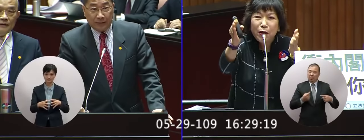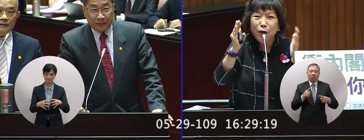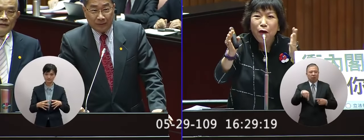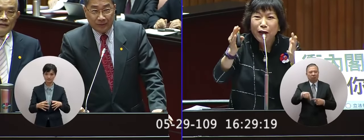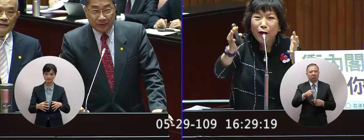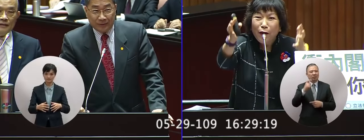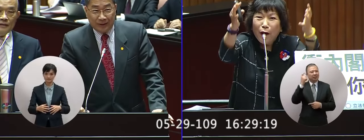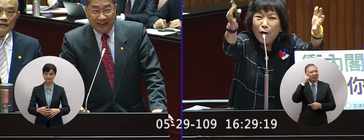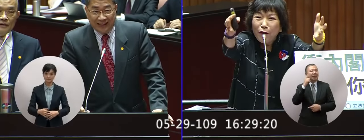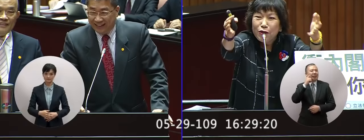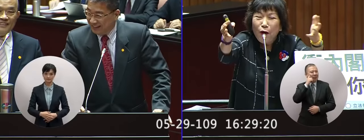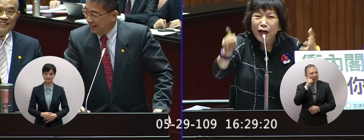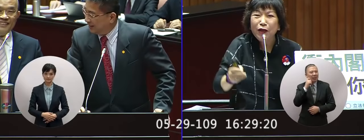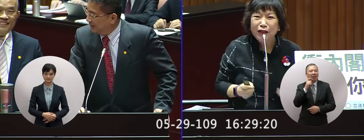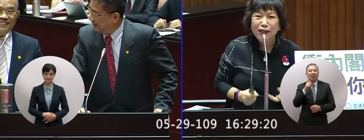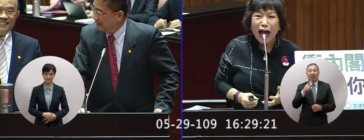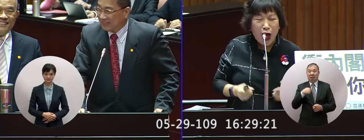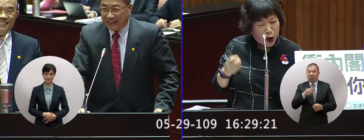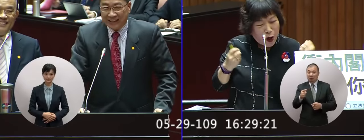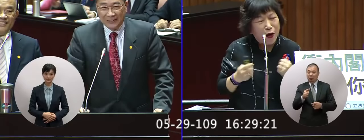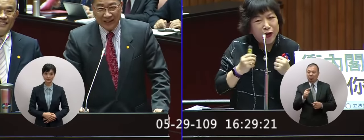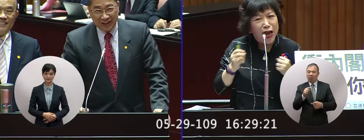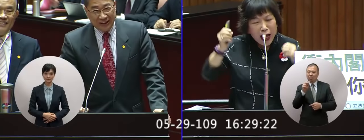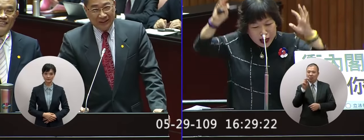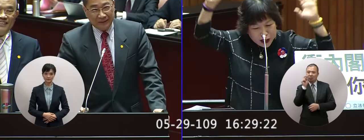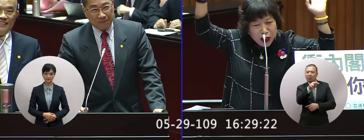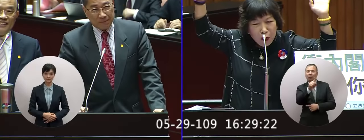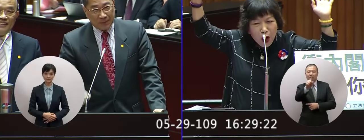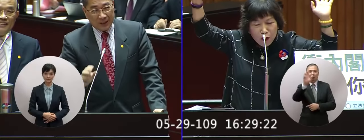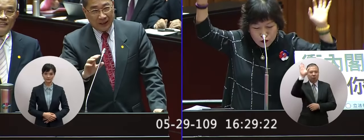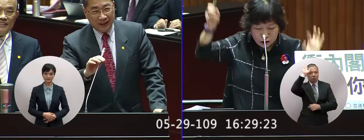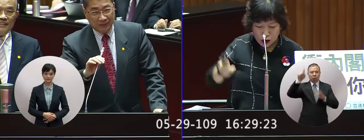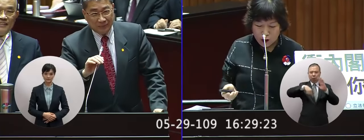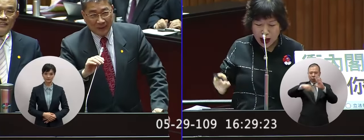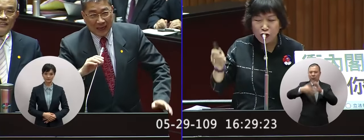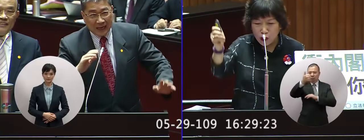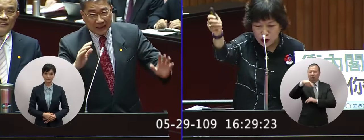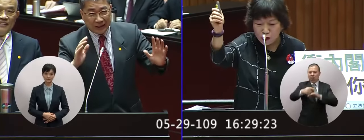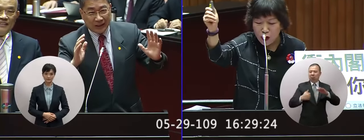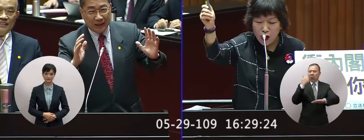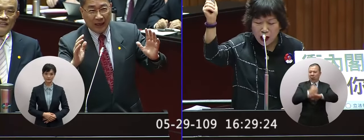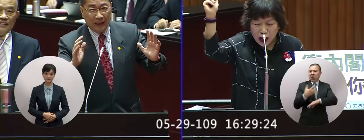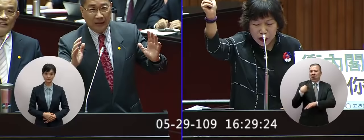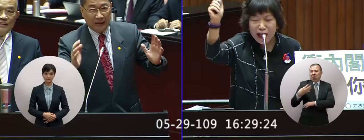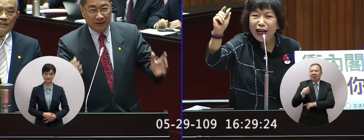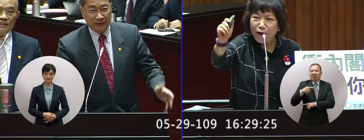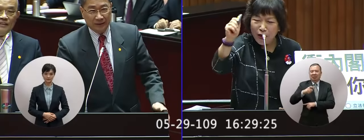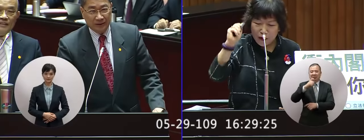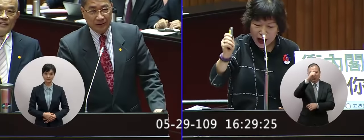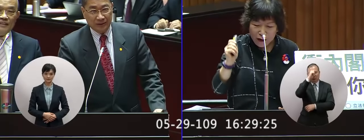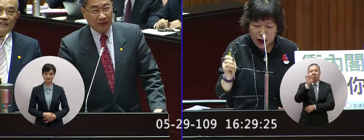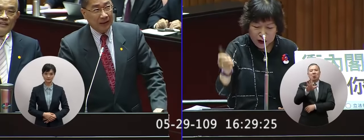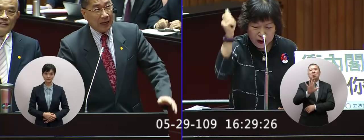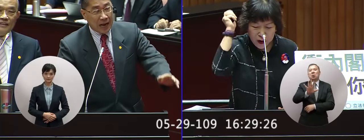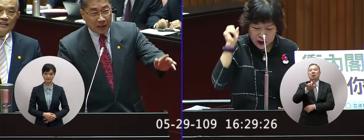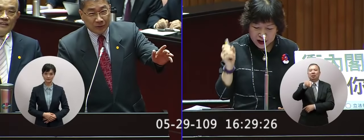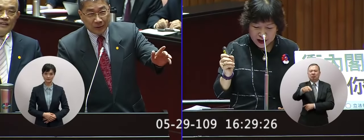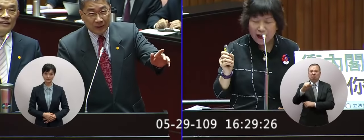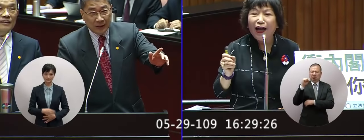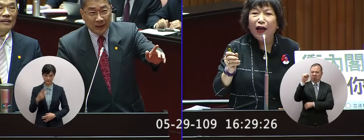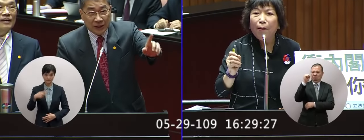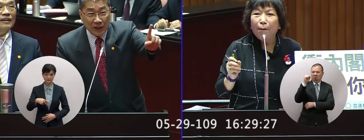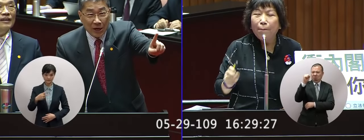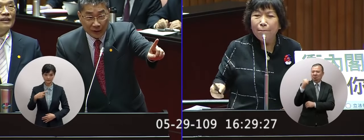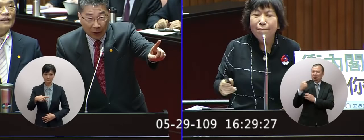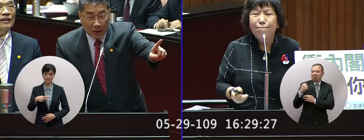希望，我现在就是看到我们首义就在这哦，我就感觉希望无穷啊，冲冲冲哦！稍等下，我 还